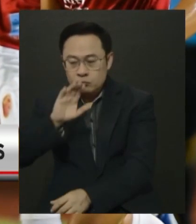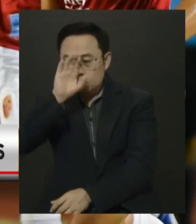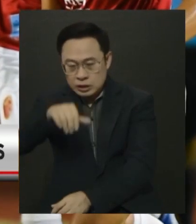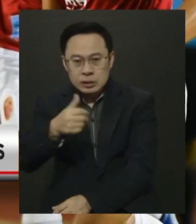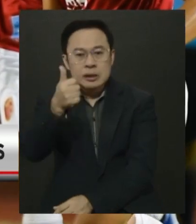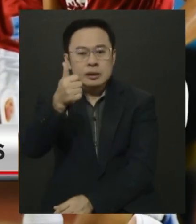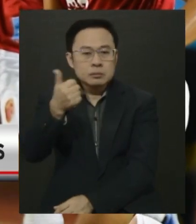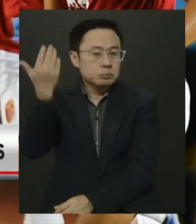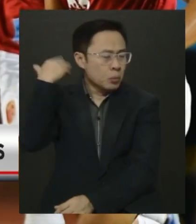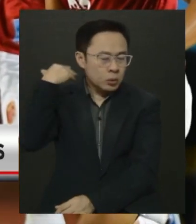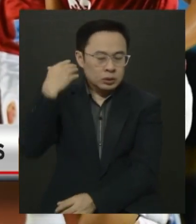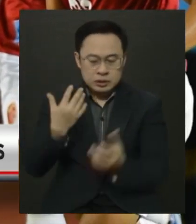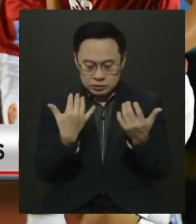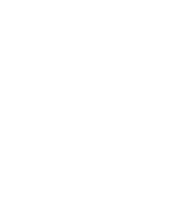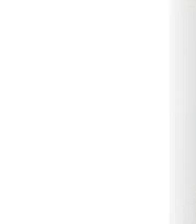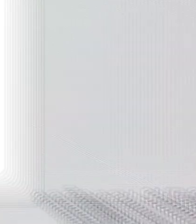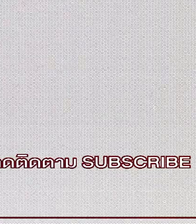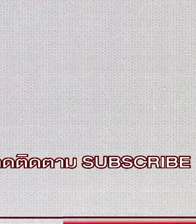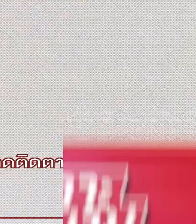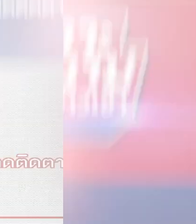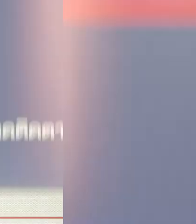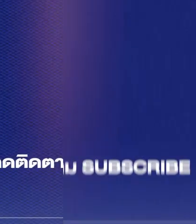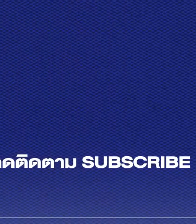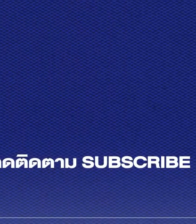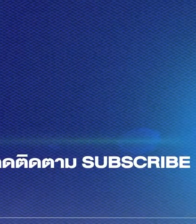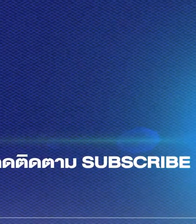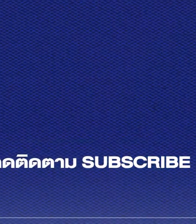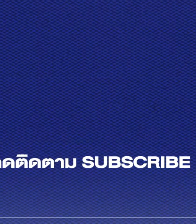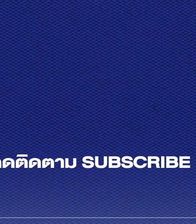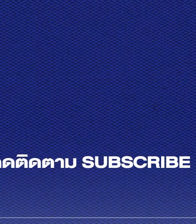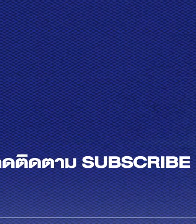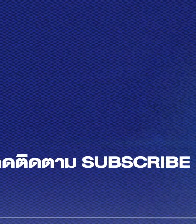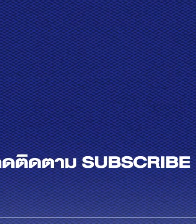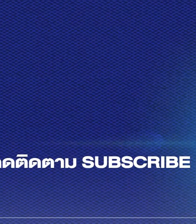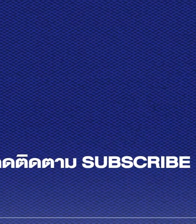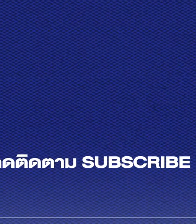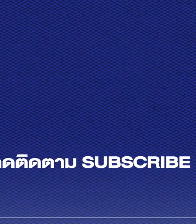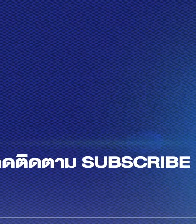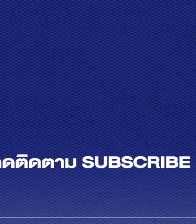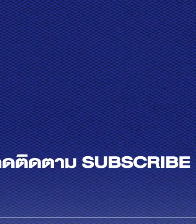่ ก็เดี๋ยวรอดูผลงานในปีหน้านะครับ Thank you.